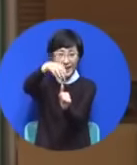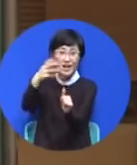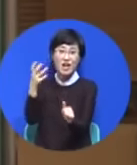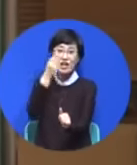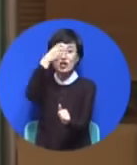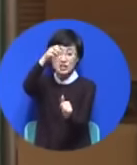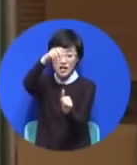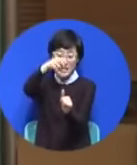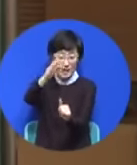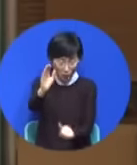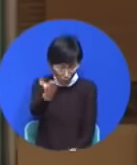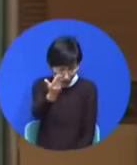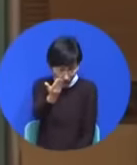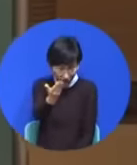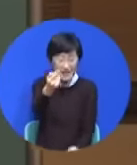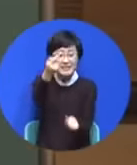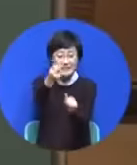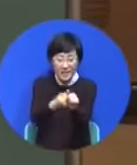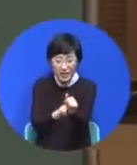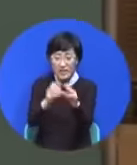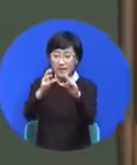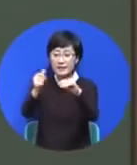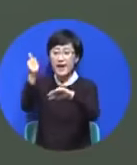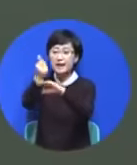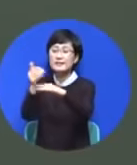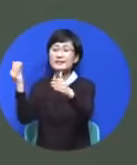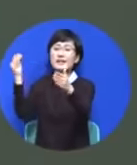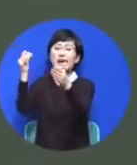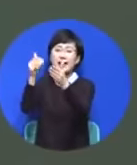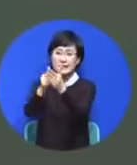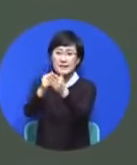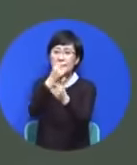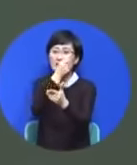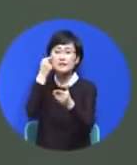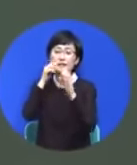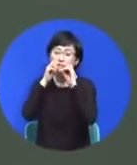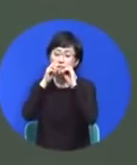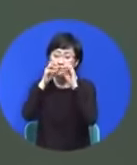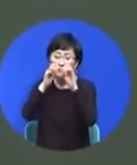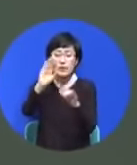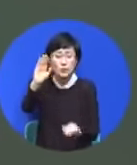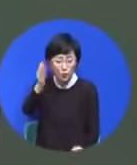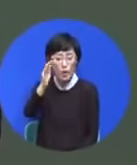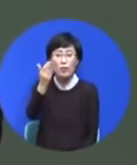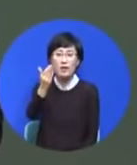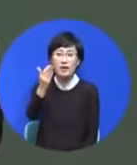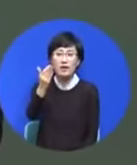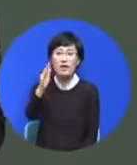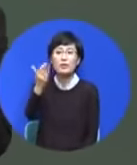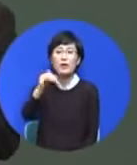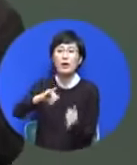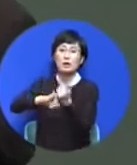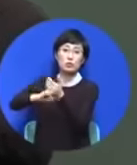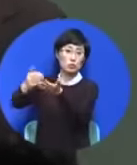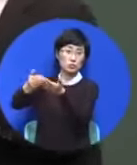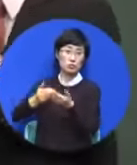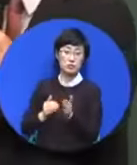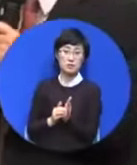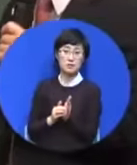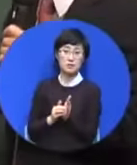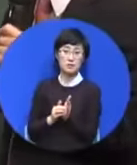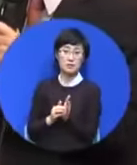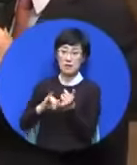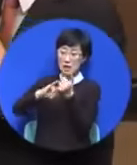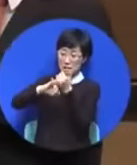받으리라 그러면 땅끝까지 정인이 되리라 그렇 이걸